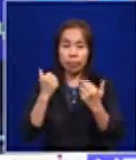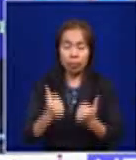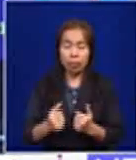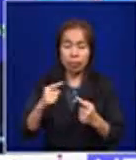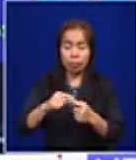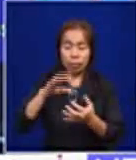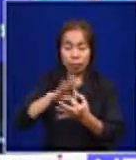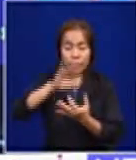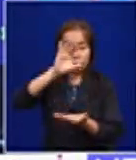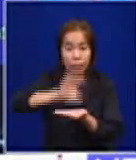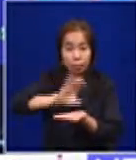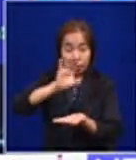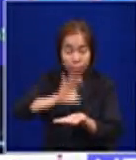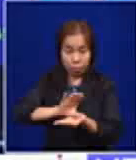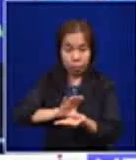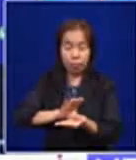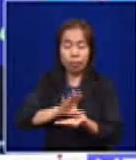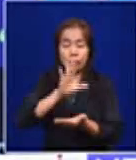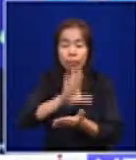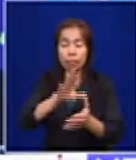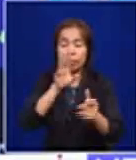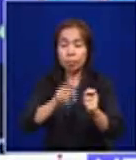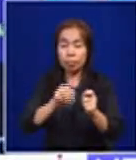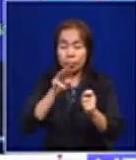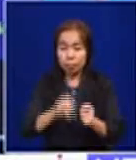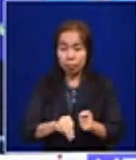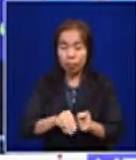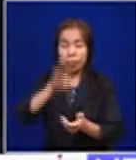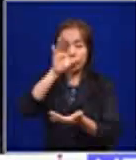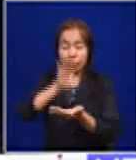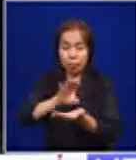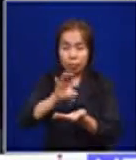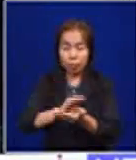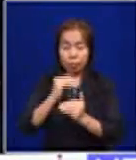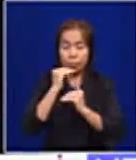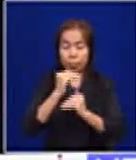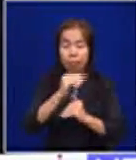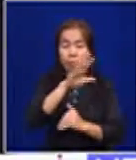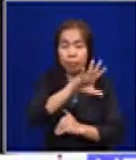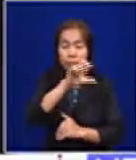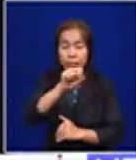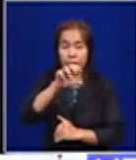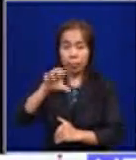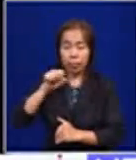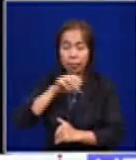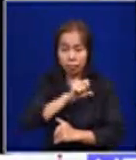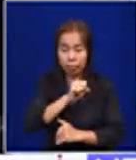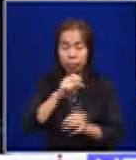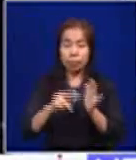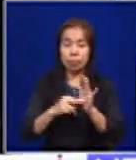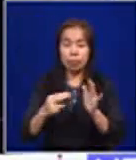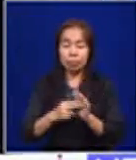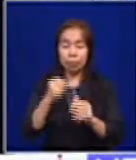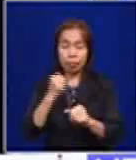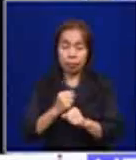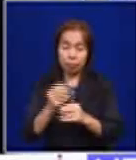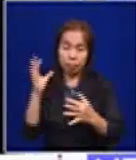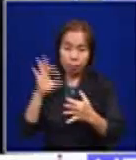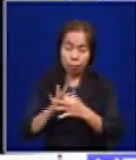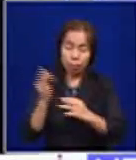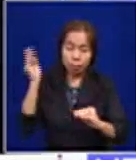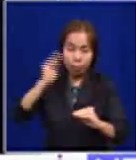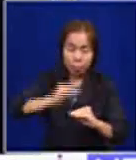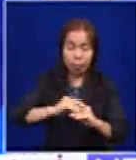ำนักงานกองทุนหมู่บ้านและชุมชนเมืองกองทุนละไม่เกิน 500,000 บาทเพื่อใช้ในการลงทุนด้านโครงสร้างพื้นฐ